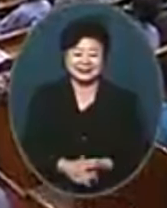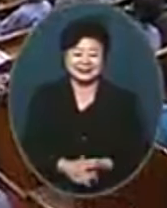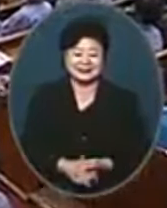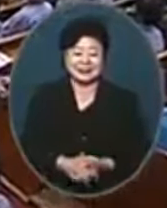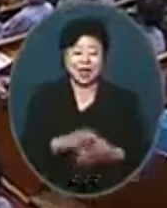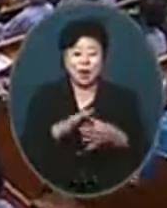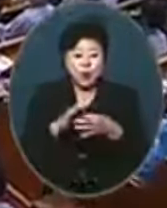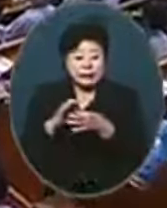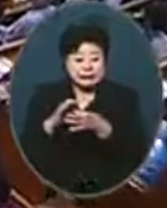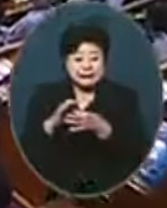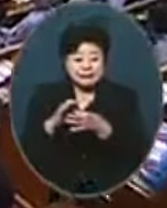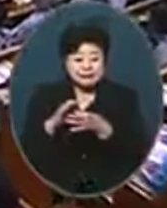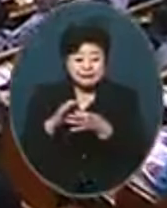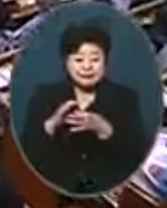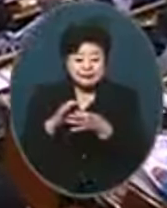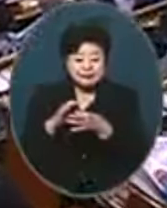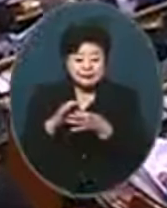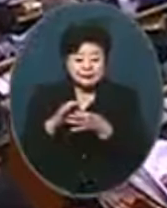관심의